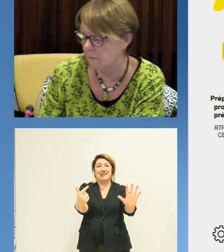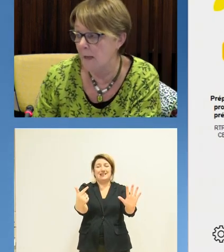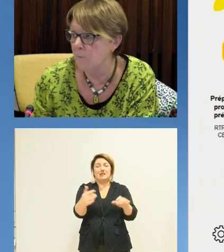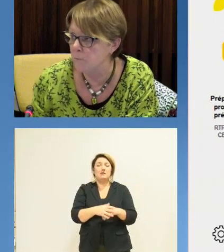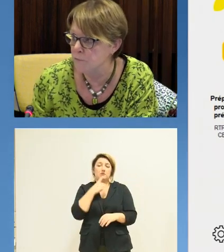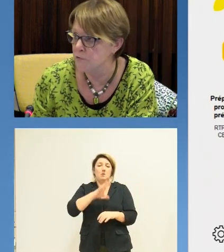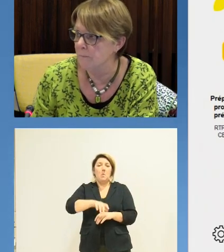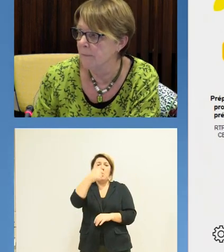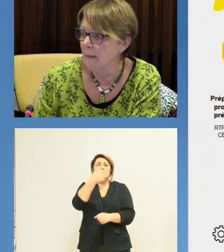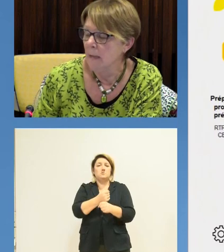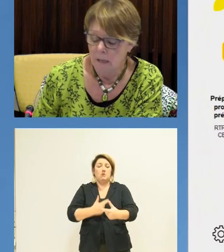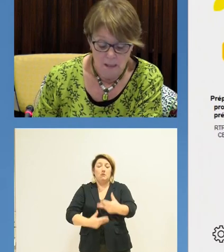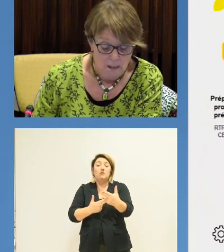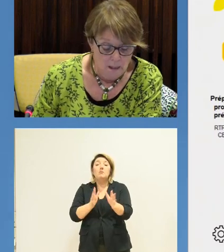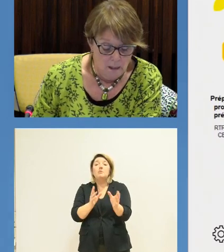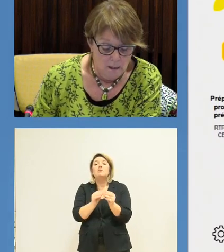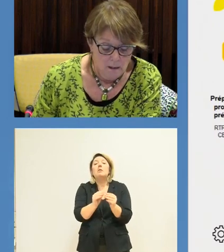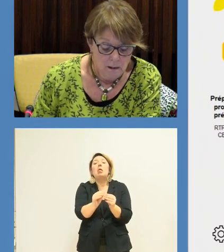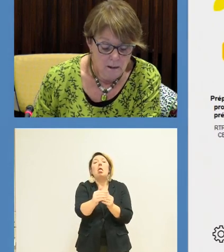peut-être un peu plus